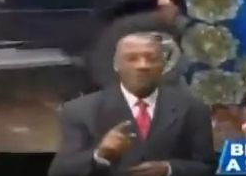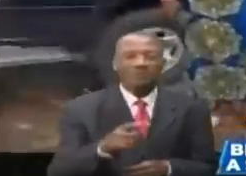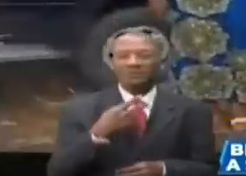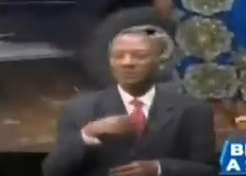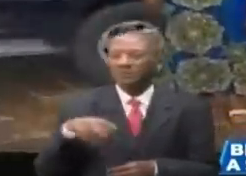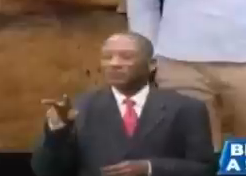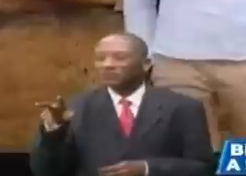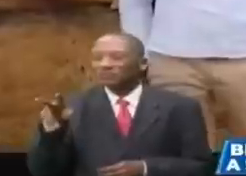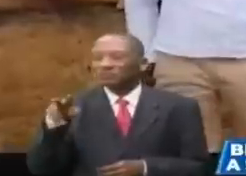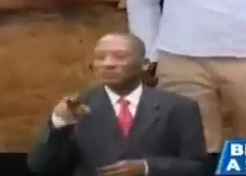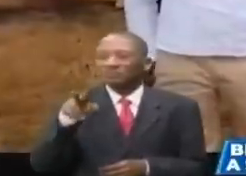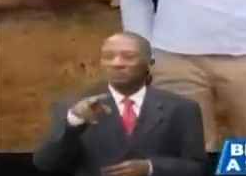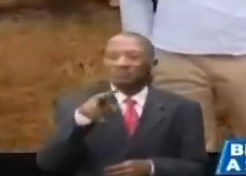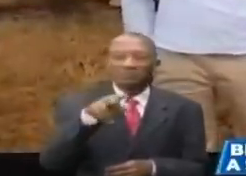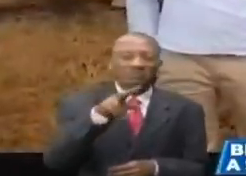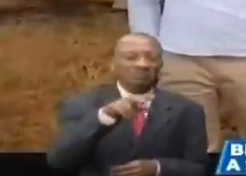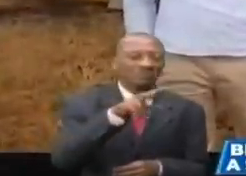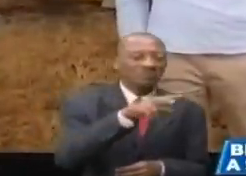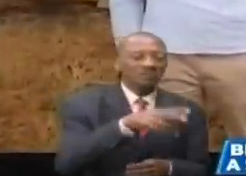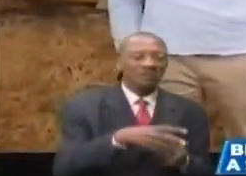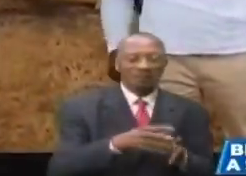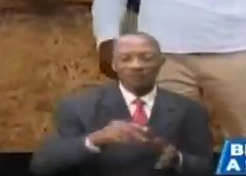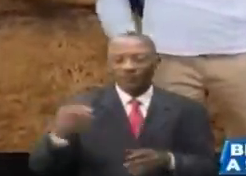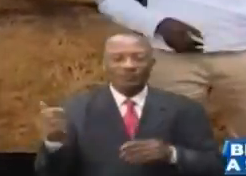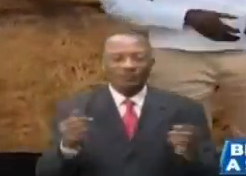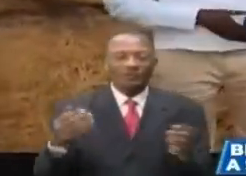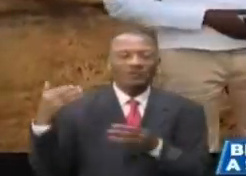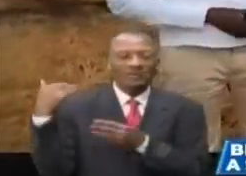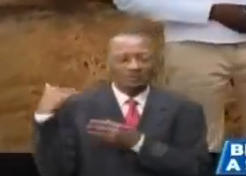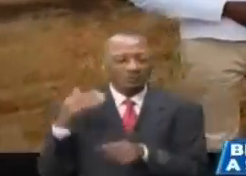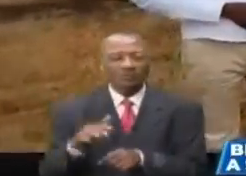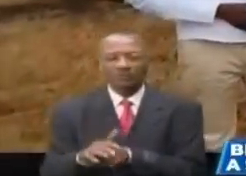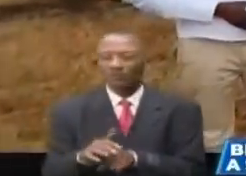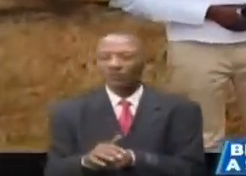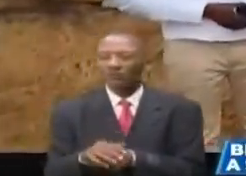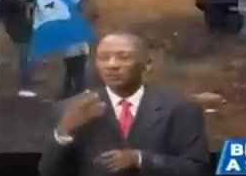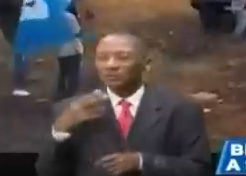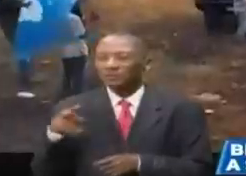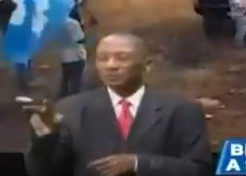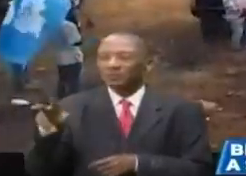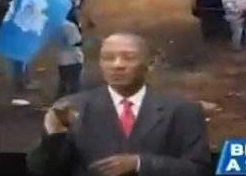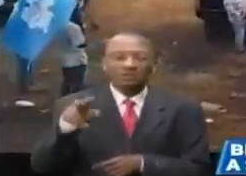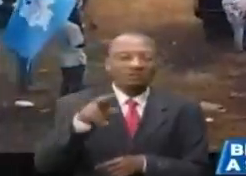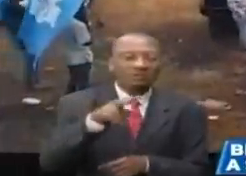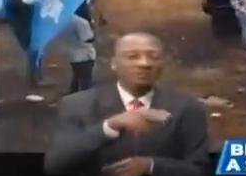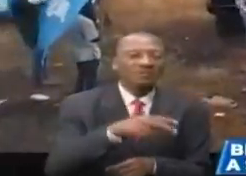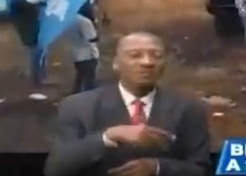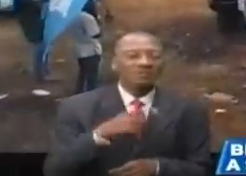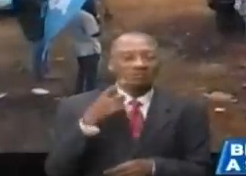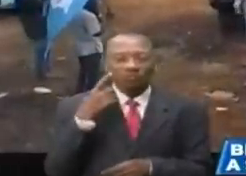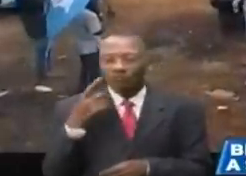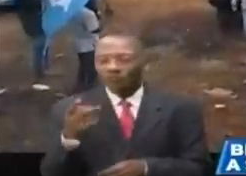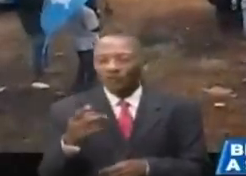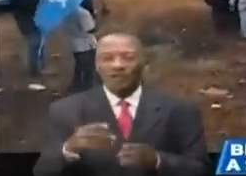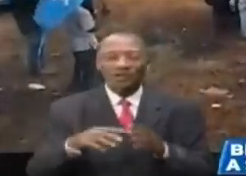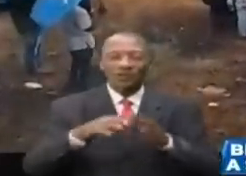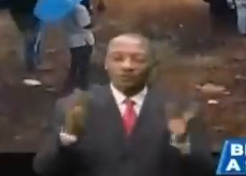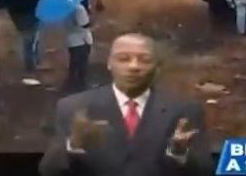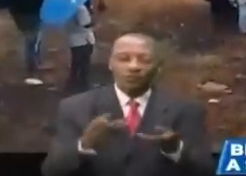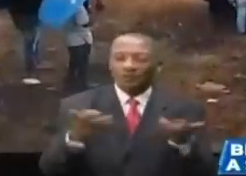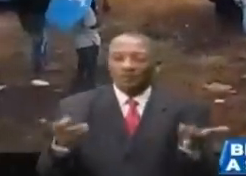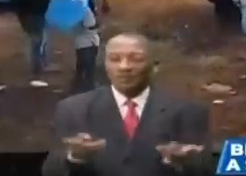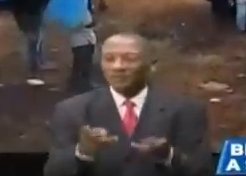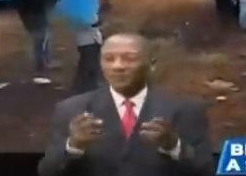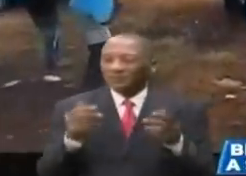d'autres centres de formation non loin de la nationale numéro 2, dont l'objectif de prendre en charge la formation des déplacés